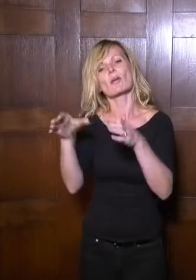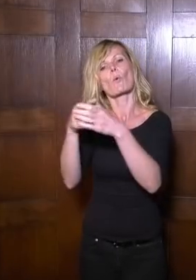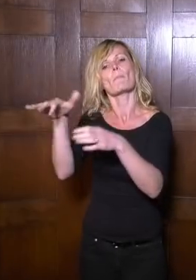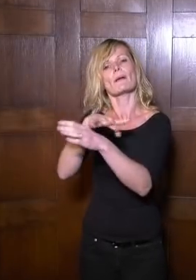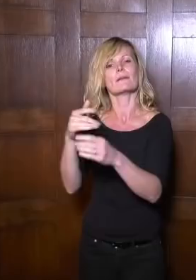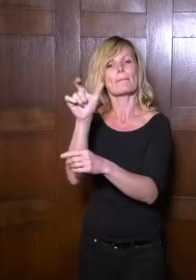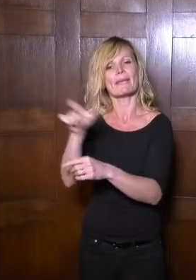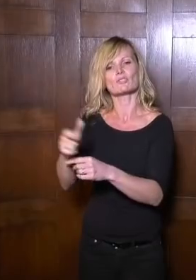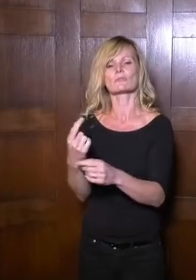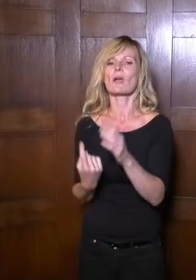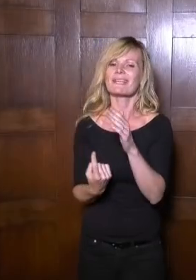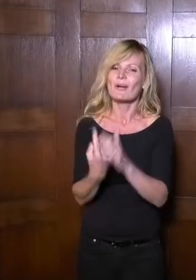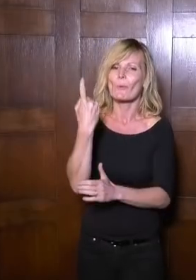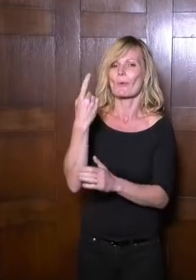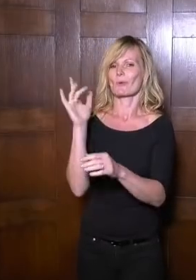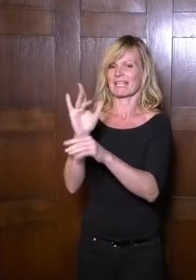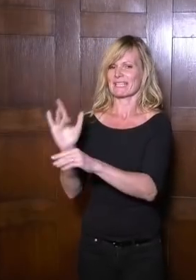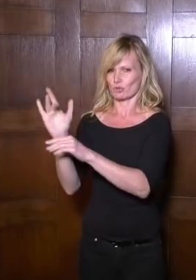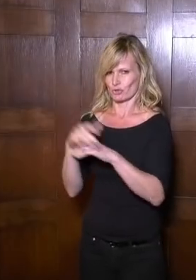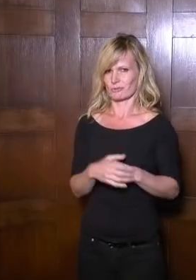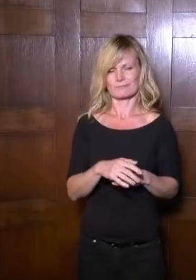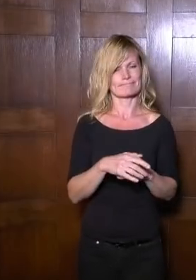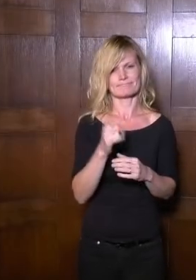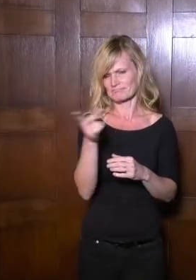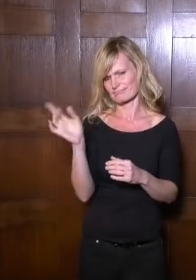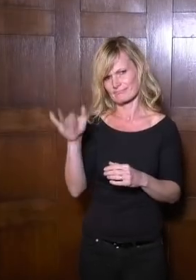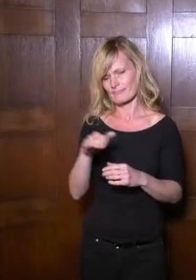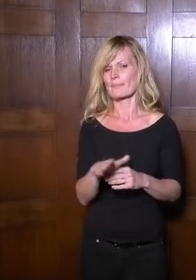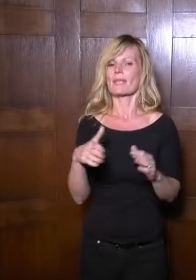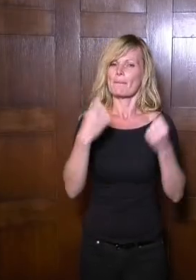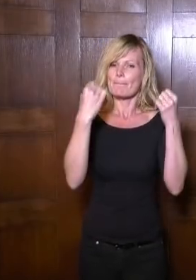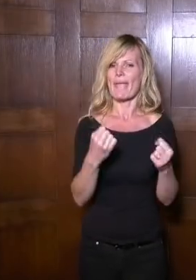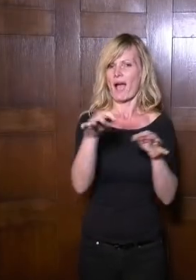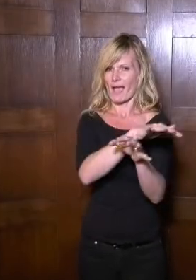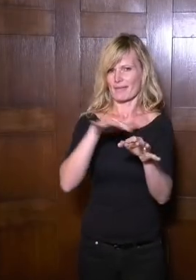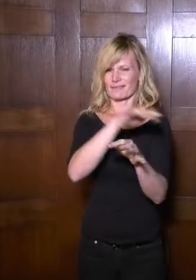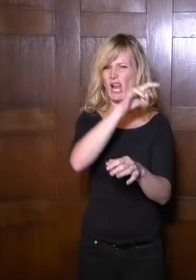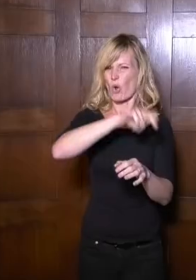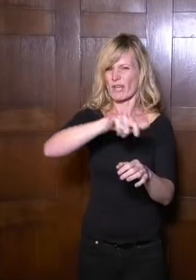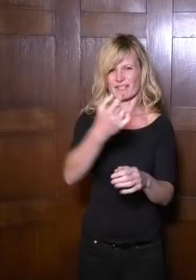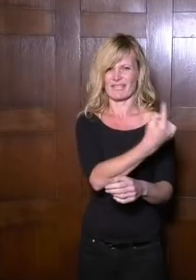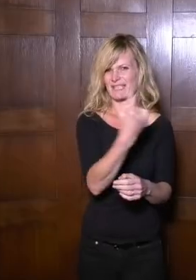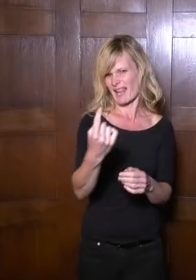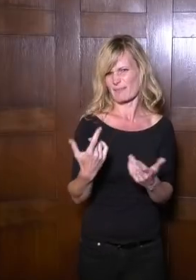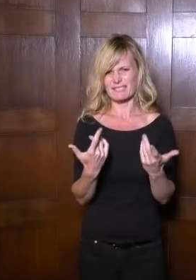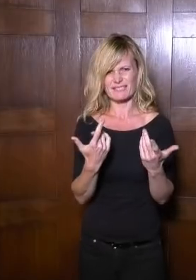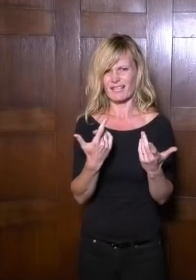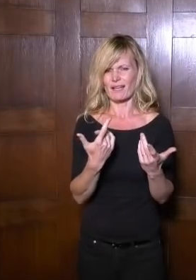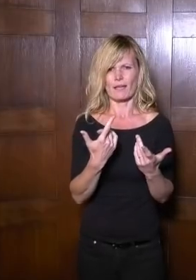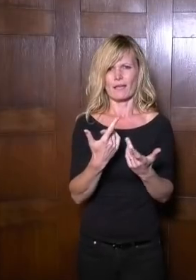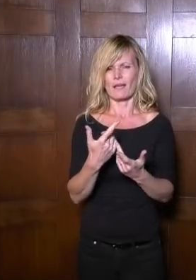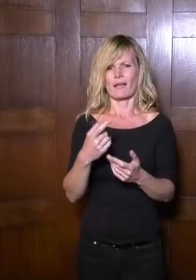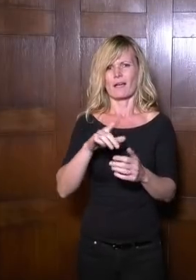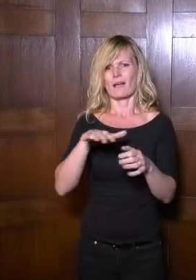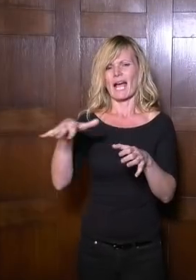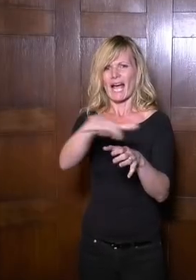sehr kritisch sehen, noch ist es eine Mehrheit bei denen, die das kritisch sehen. Und das sind Leute, die mit irgendeiner selbstgemalten Reichskriegsflagge durch